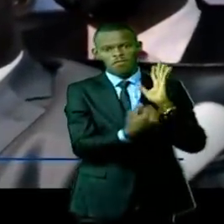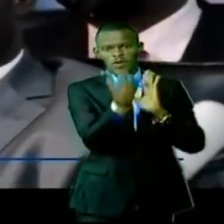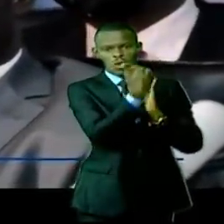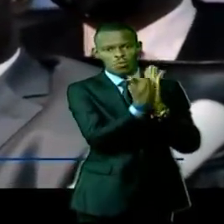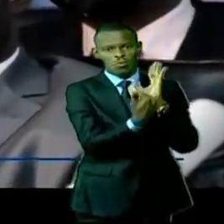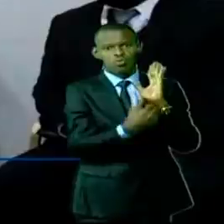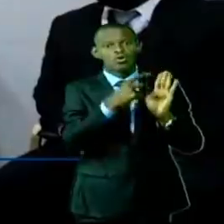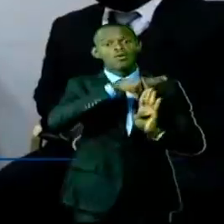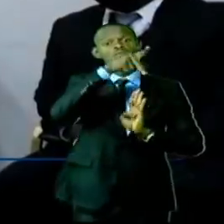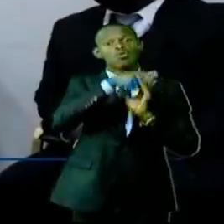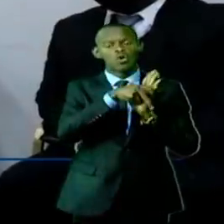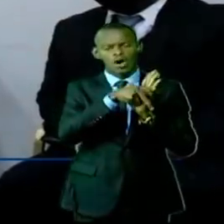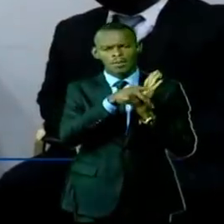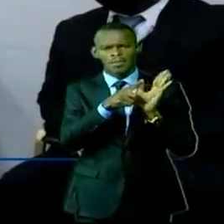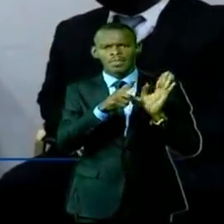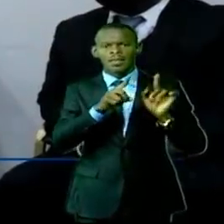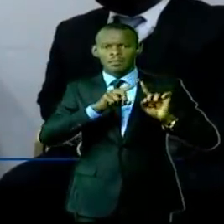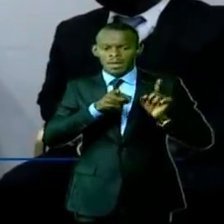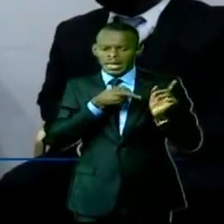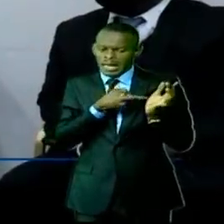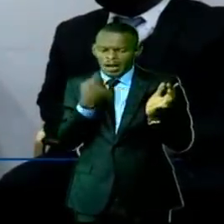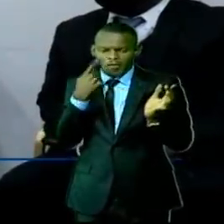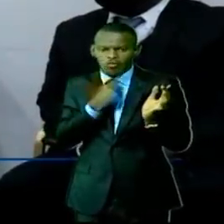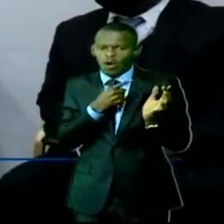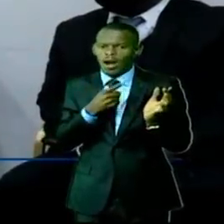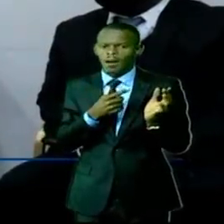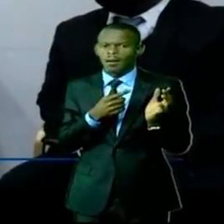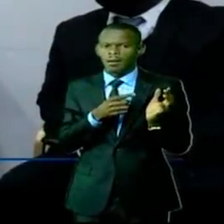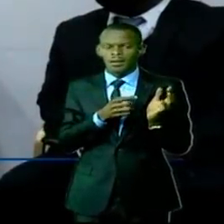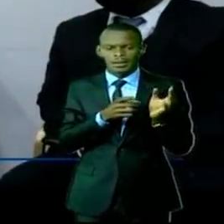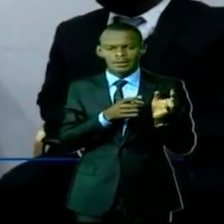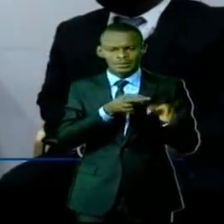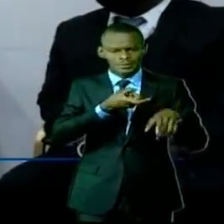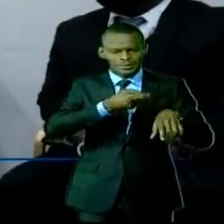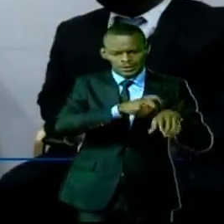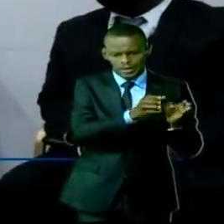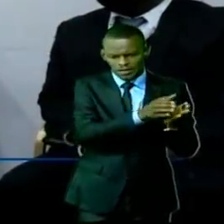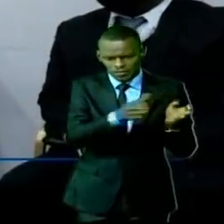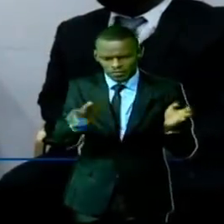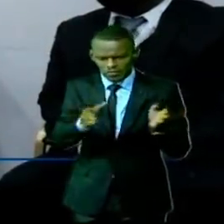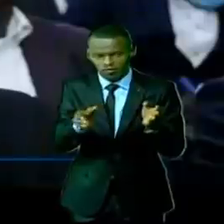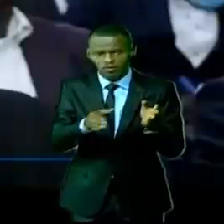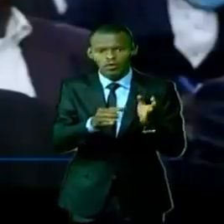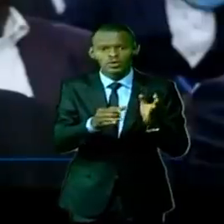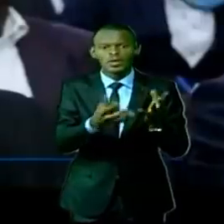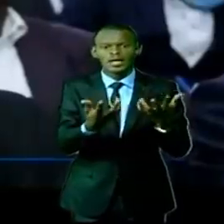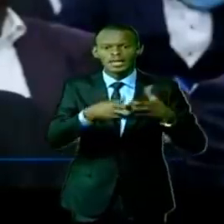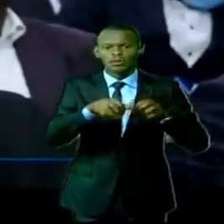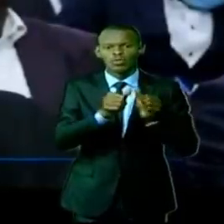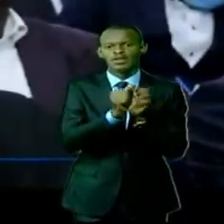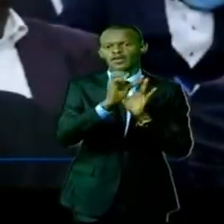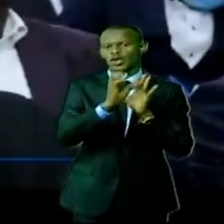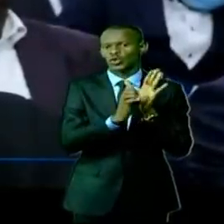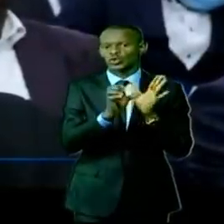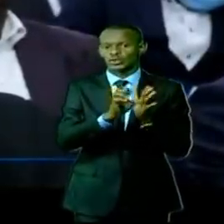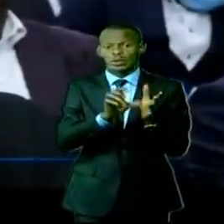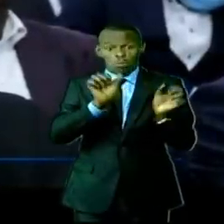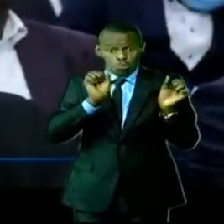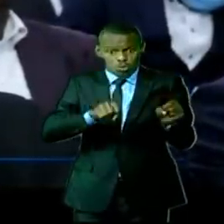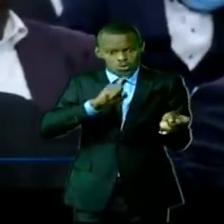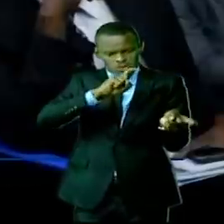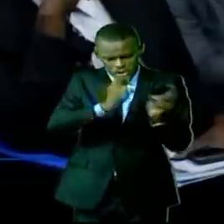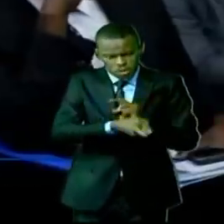notamment les délais constitutionnels et légaux, les considérations financières, techniques et